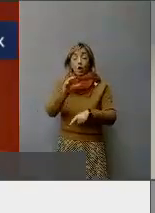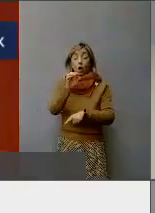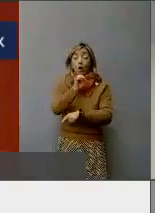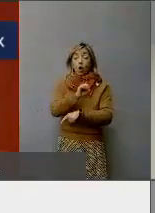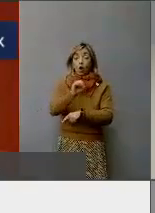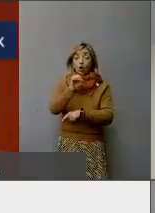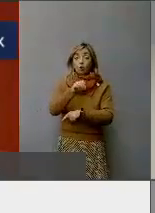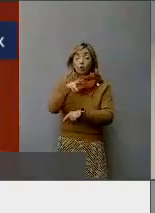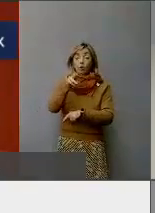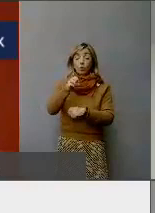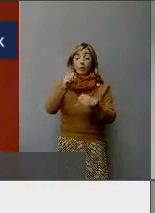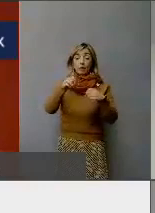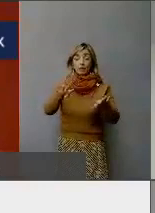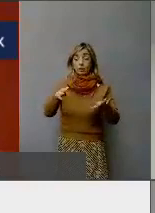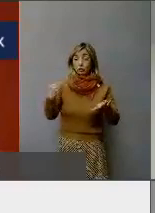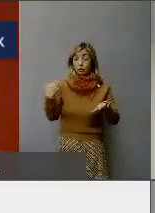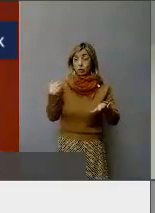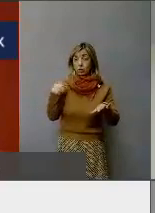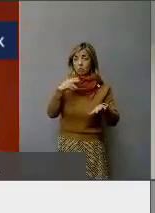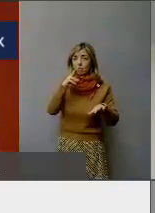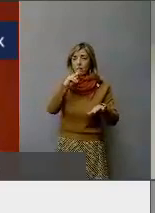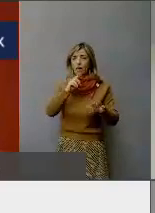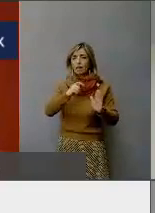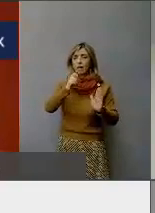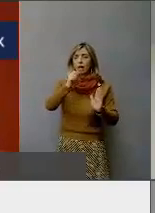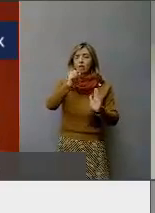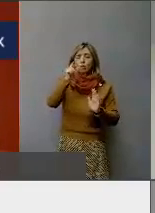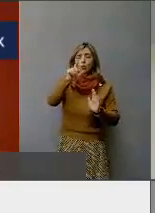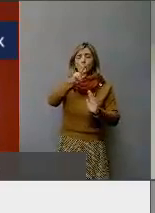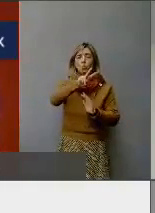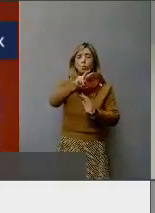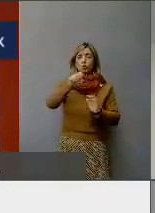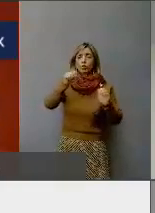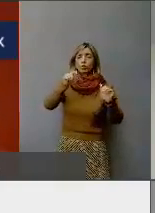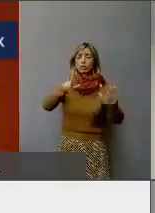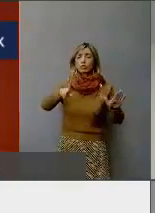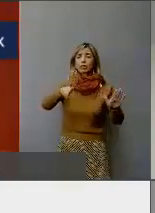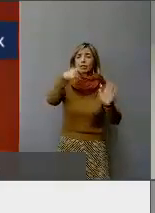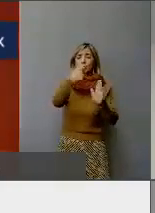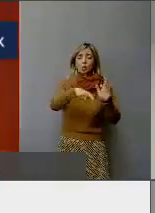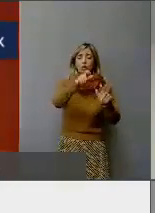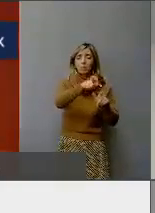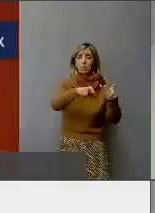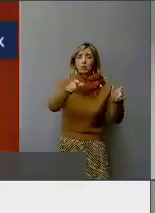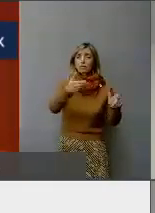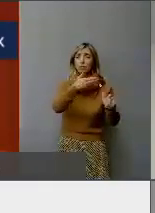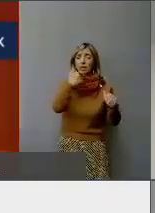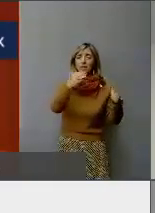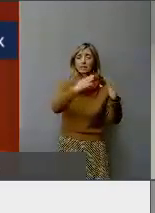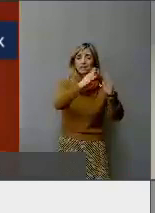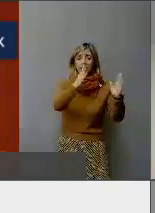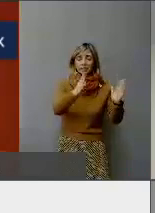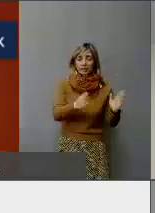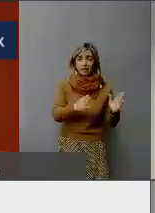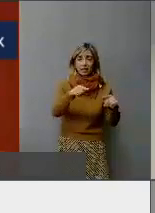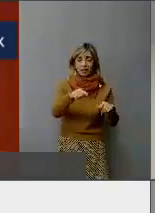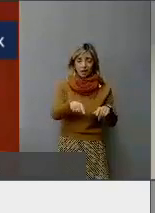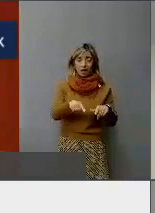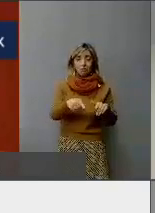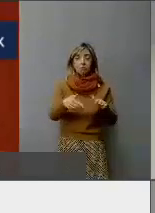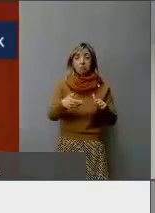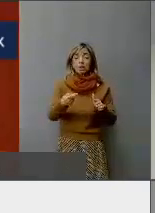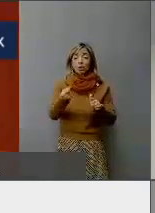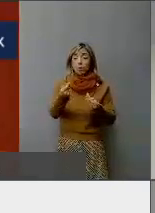217 multe senza tetto 100 euro incassati su 217 molte in cui questi 100 euro sono stati appunto una